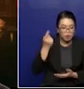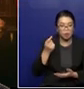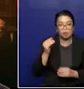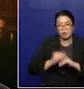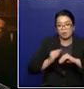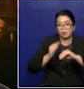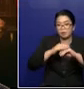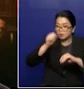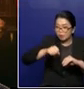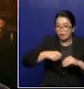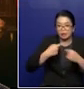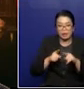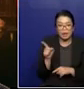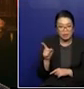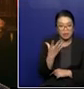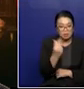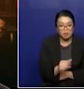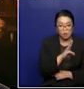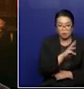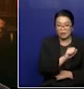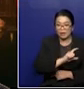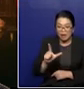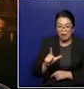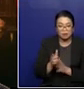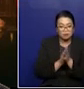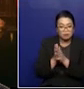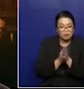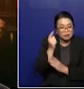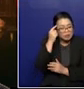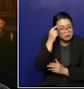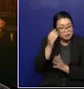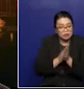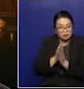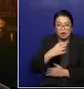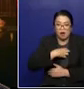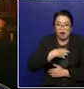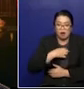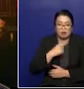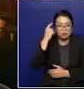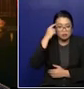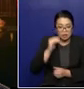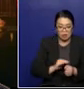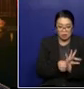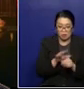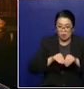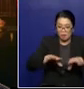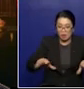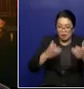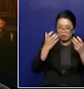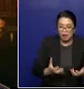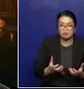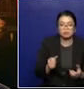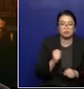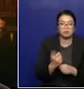บวกแต่นี่มันเหลือ 600,000 กว่านี่เขายังหวังอยู่นะฮะซึ่งถ้าโควิดมันเลวร้ายล่ะไม่มีทาง